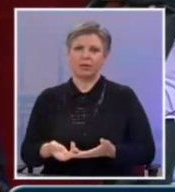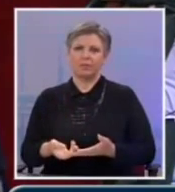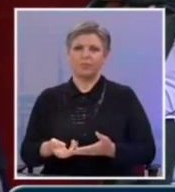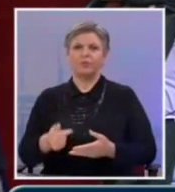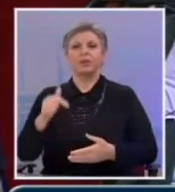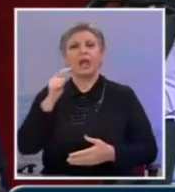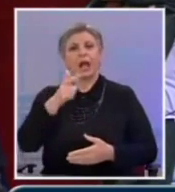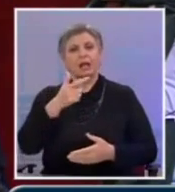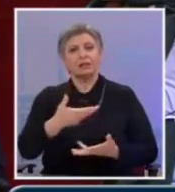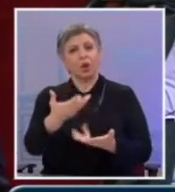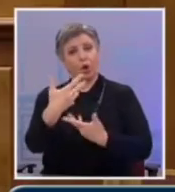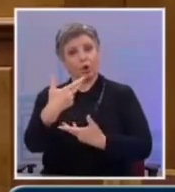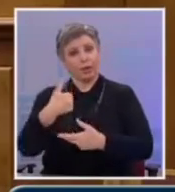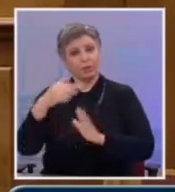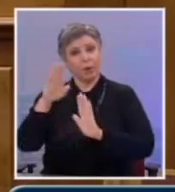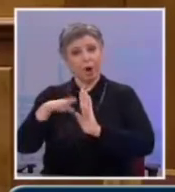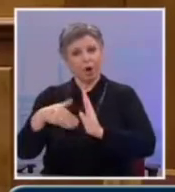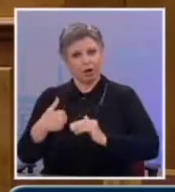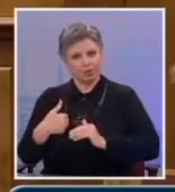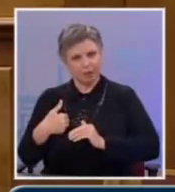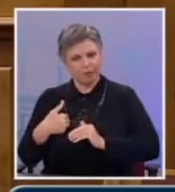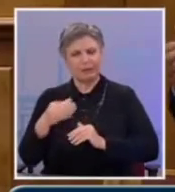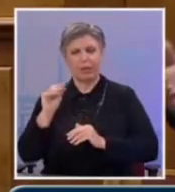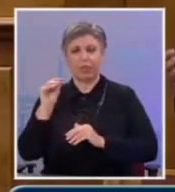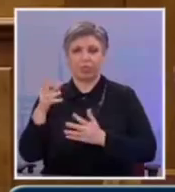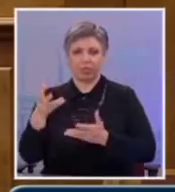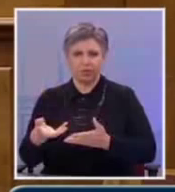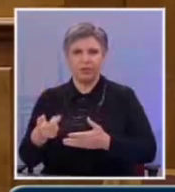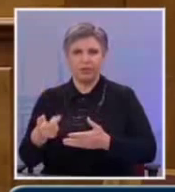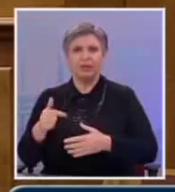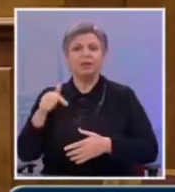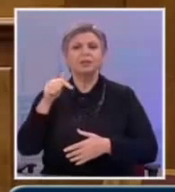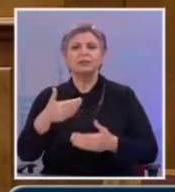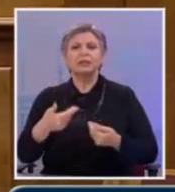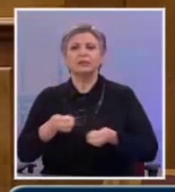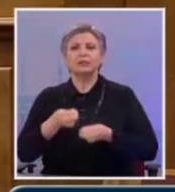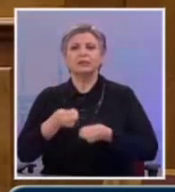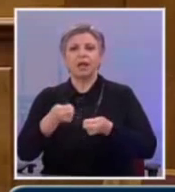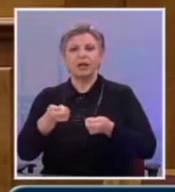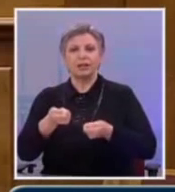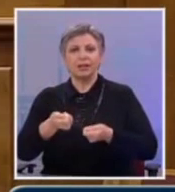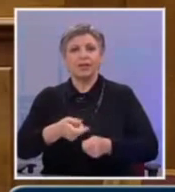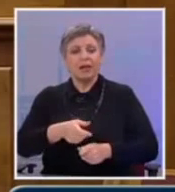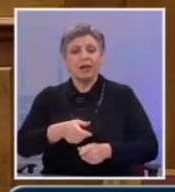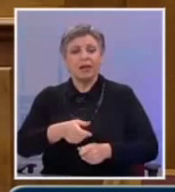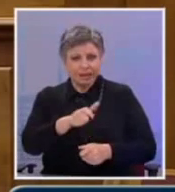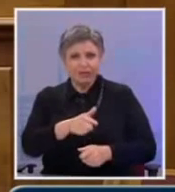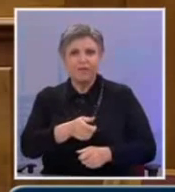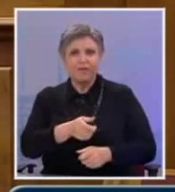κυβερνητικούς μηχανισμούς, στη συνέχεια αναγκαστήκατε και εσείς να συρθείτε πίσω από την ίδια ατζέντα.